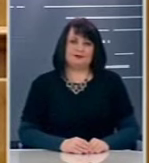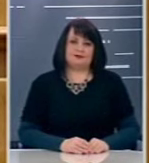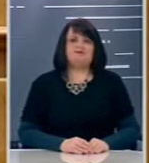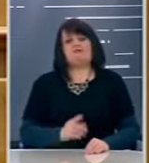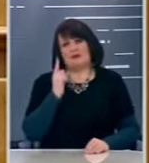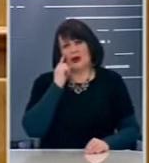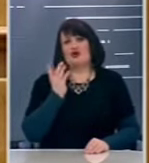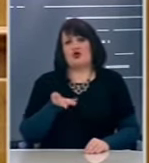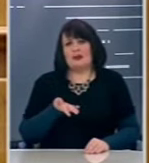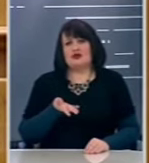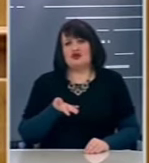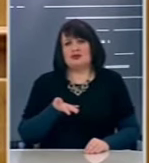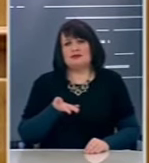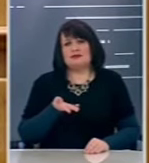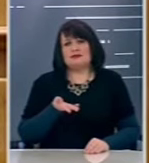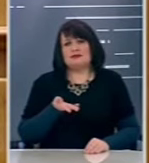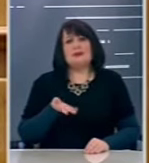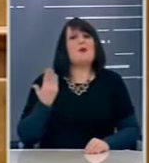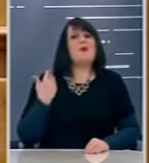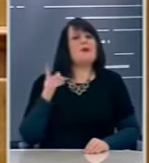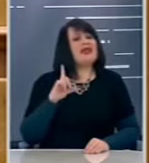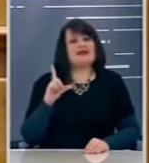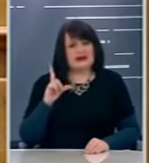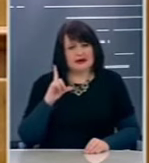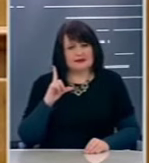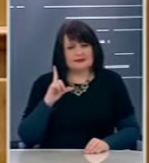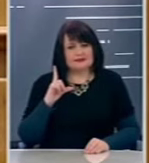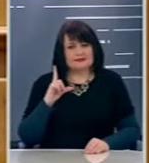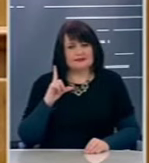νομίζω ότι υπήρξε την προηγούμενη Δευτέρα